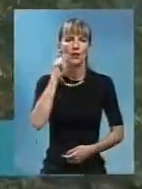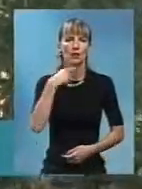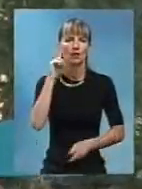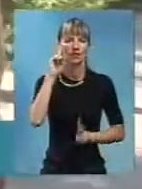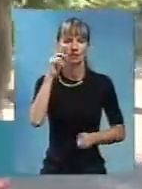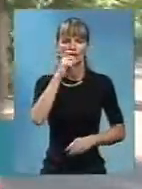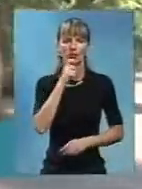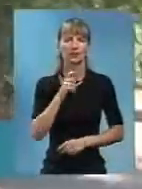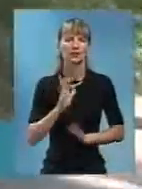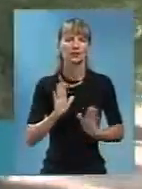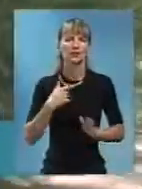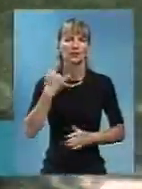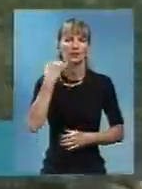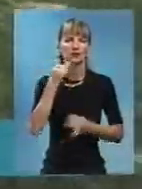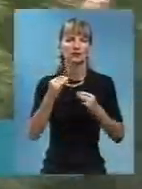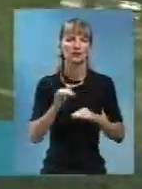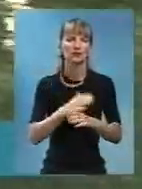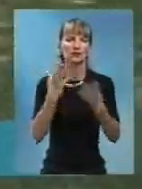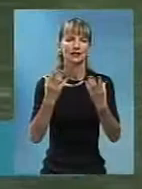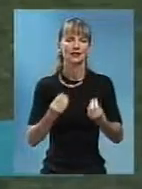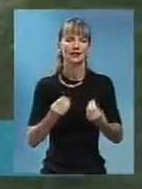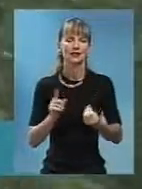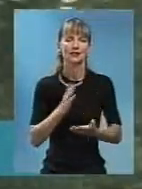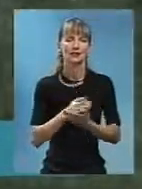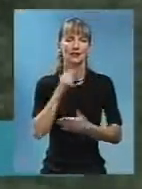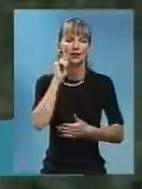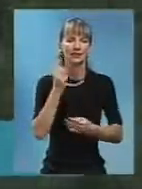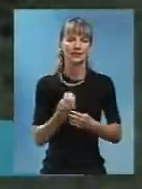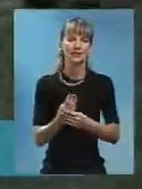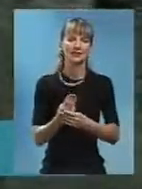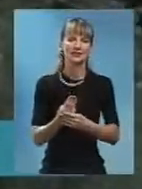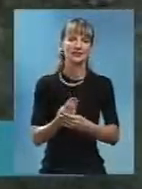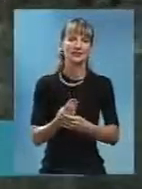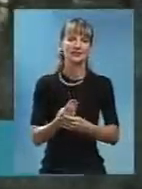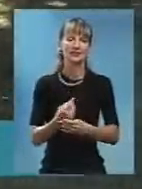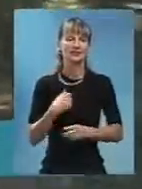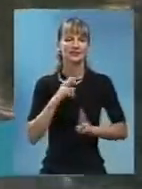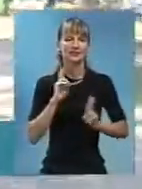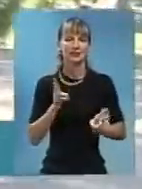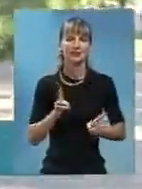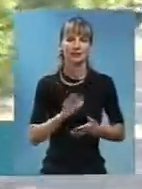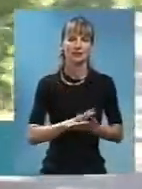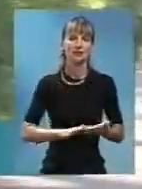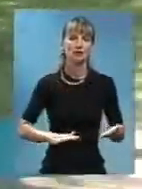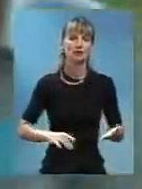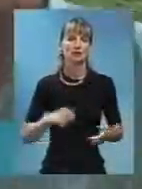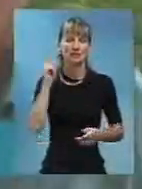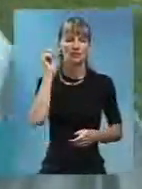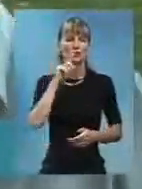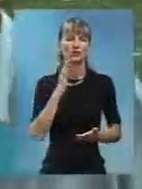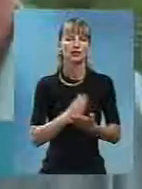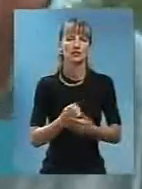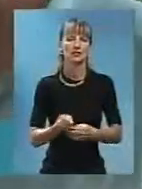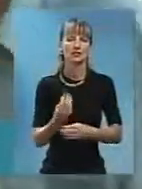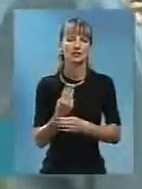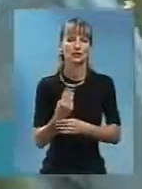по телефону. Доброго дня. А ви знаєте, що означає український тризуб? Знаю, але звиніть, я спішу. Скажіть, а чи ви знаєте, що означає